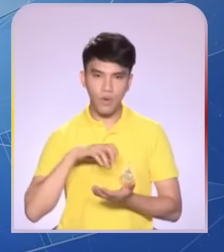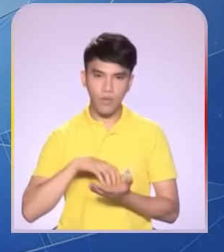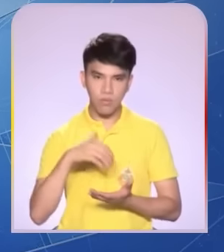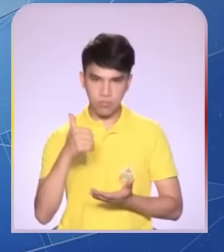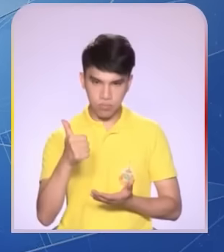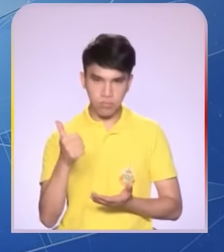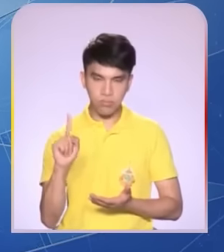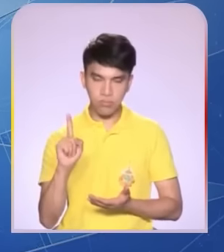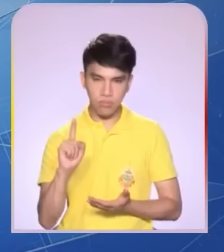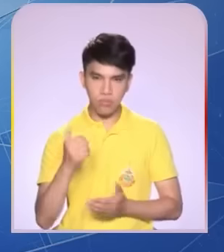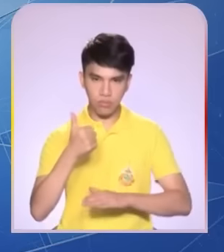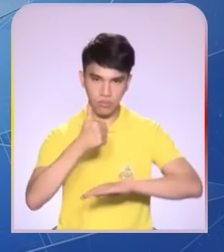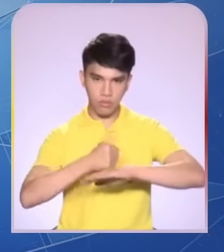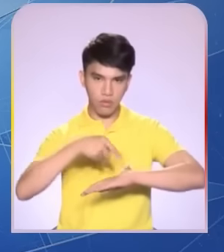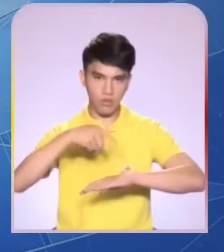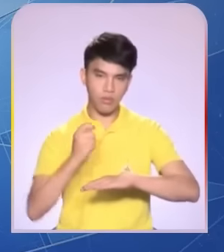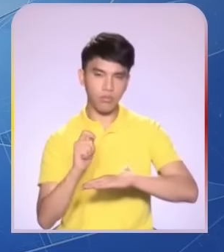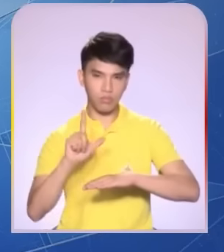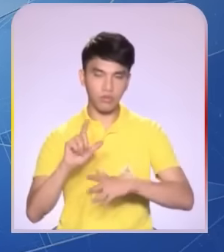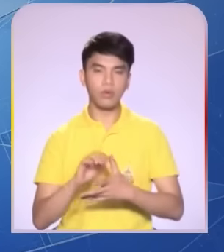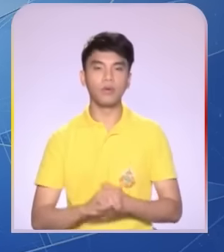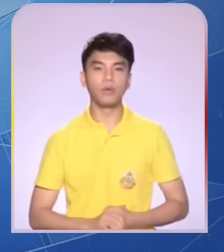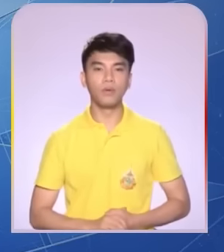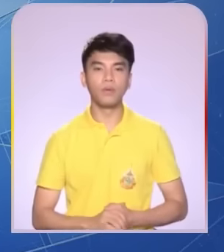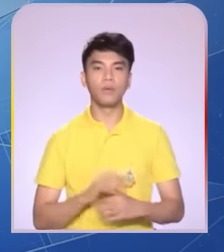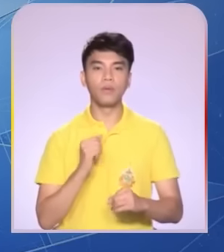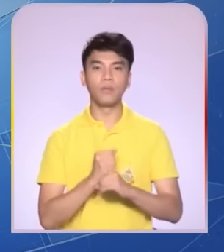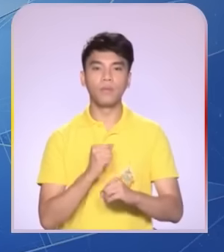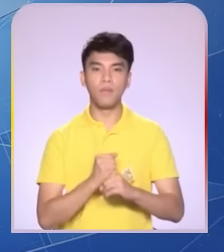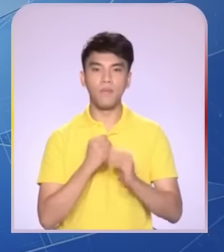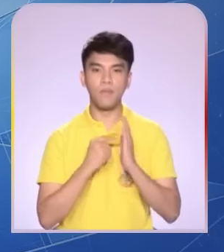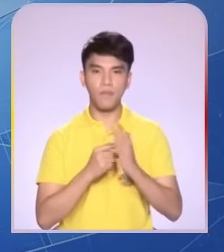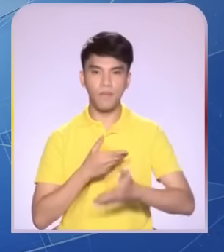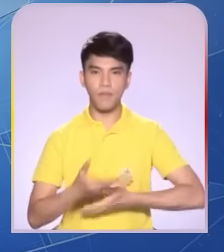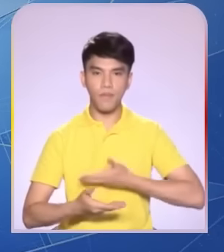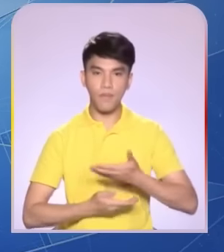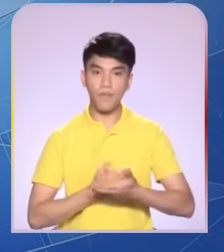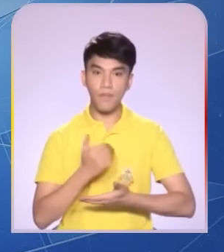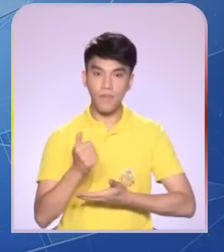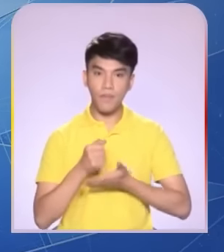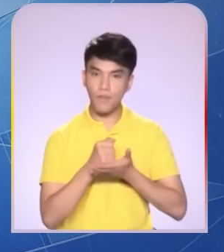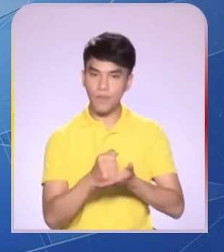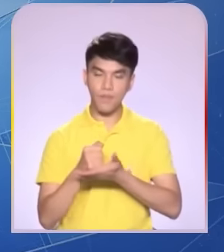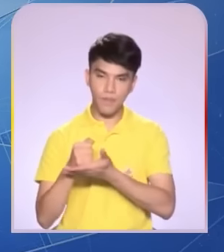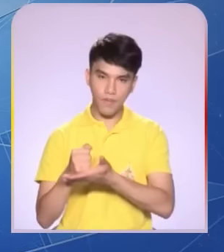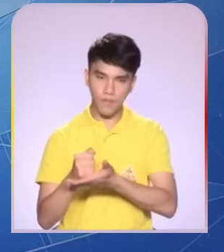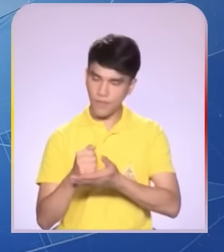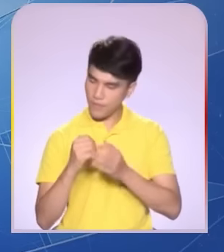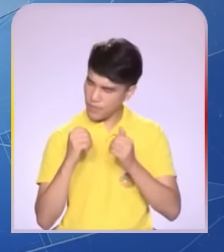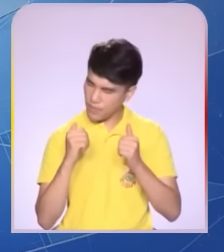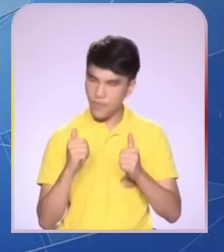ากที่บิ๊กบอสพอได้สร้างโมเดลทางธุรกิจที่เอื้อเฟื้อเผื่อแผ่